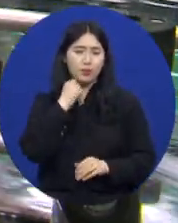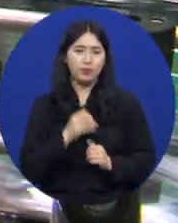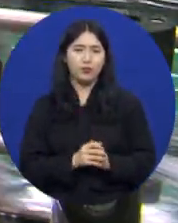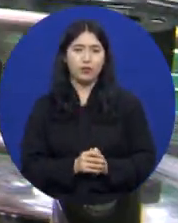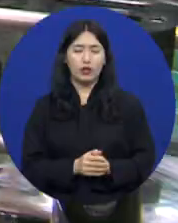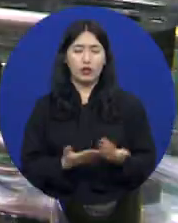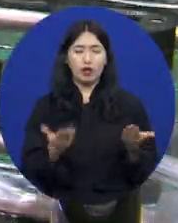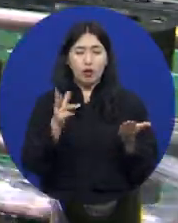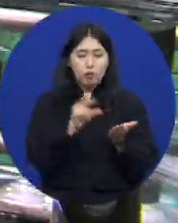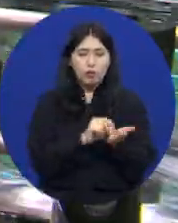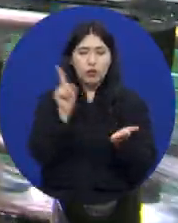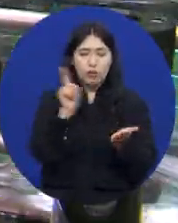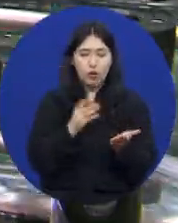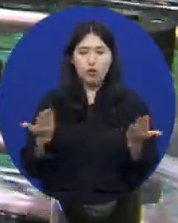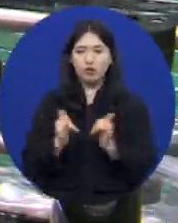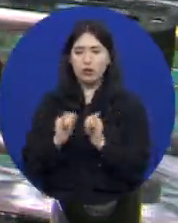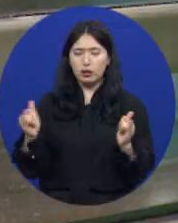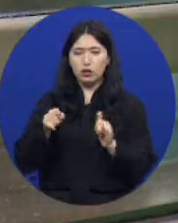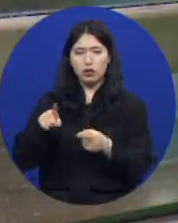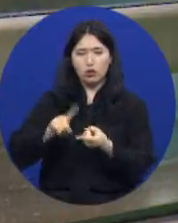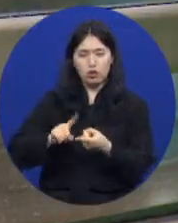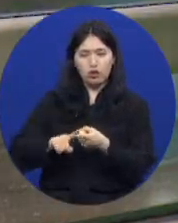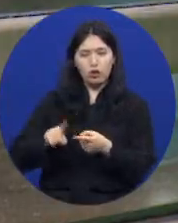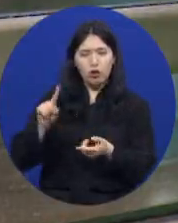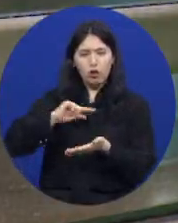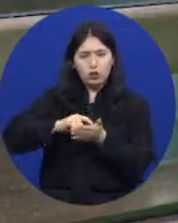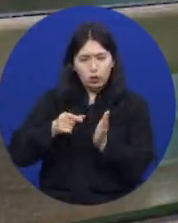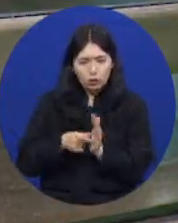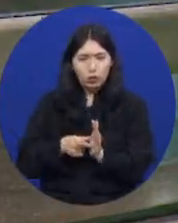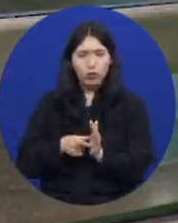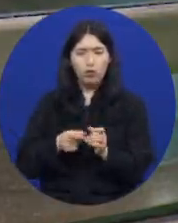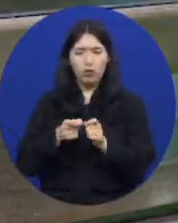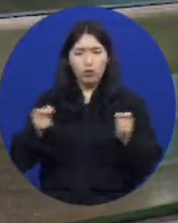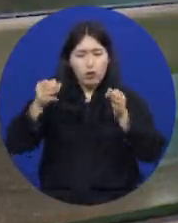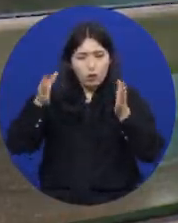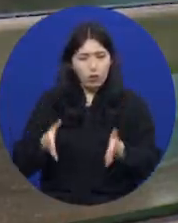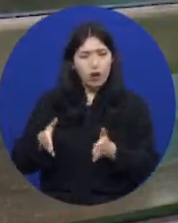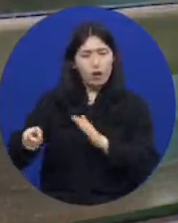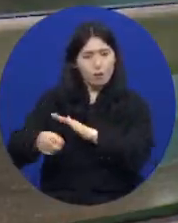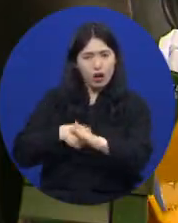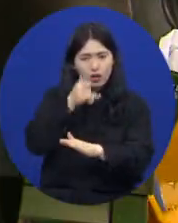문제는 직원들이 삼다수를 조직적으로 또 얼마나 오랜 기간 빼돌렸는지 여부.